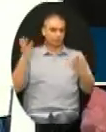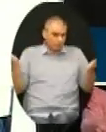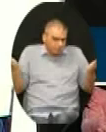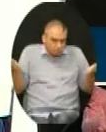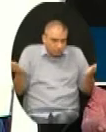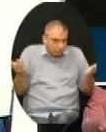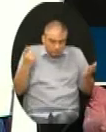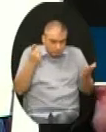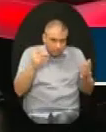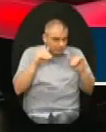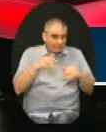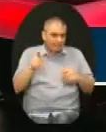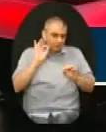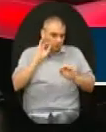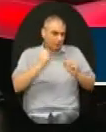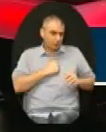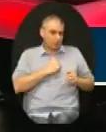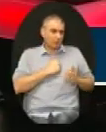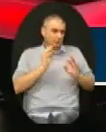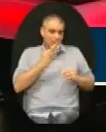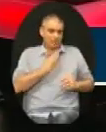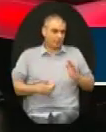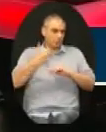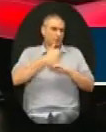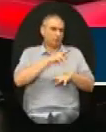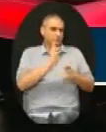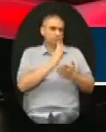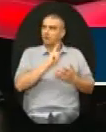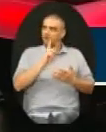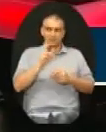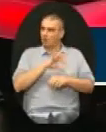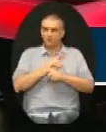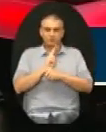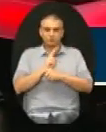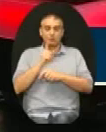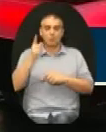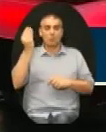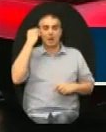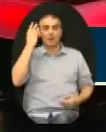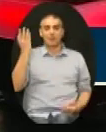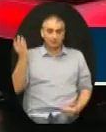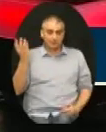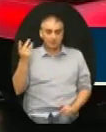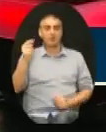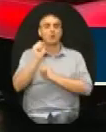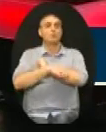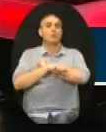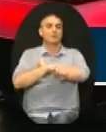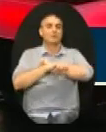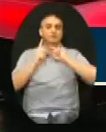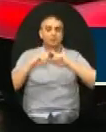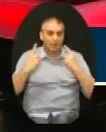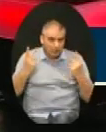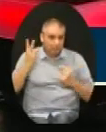זה המתקן של המקווה? זה המועצה הדתית, זה הרבנות הראשית. זה לא רופא מזויף, הוא פשוט למד באוניברסיטה